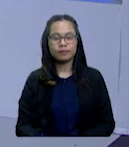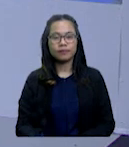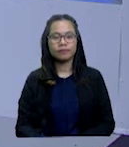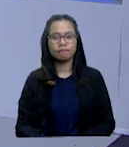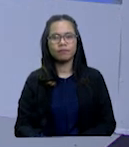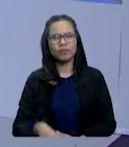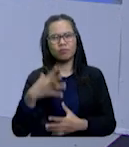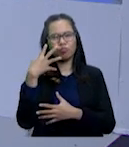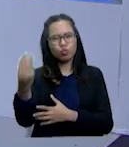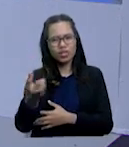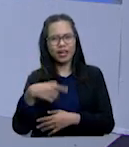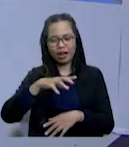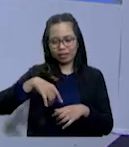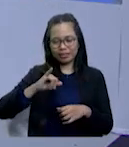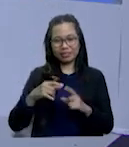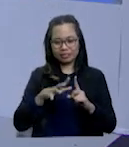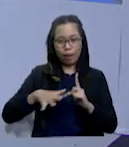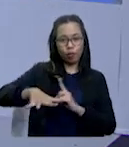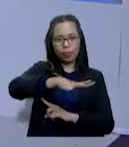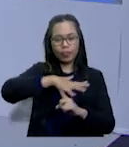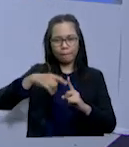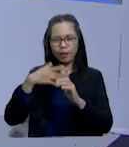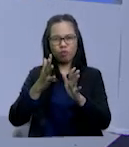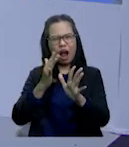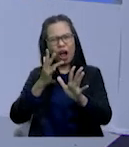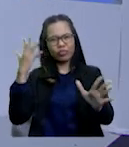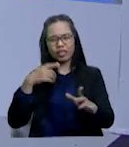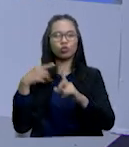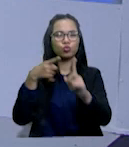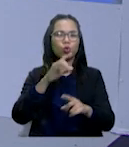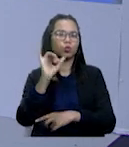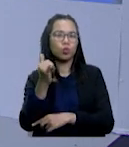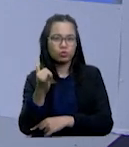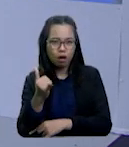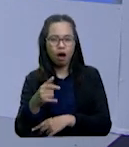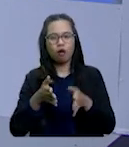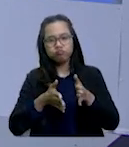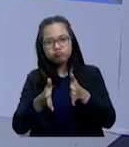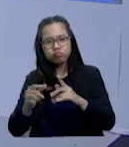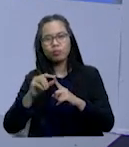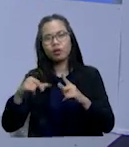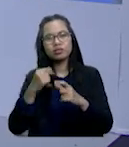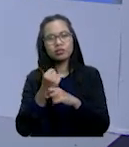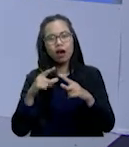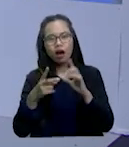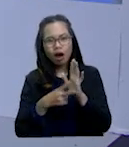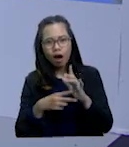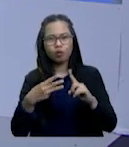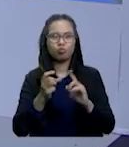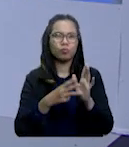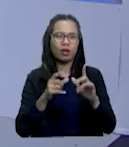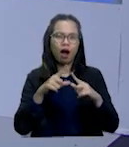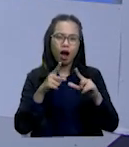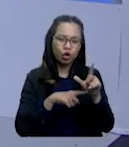Antrian panjang ribuan kendaraan pemudik dari arah Jabodetabek tujuan Purwokerto dan Yogyakarta terjadi di ruas Pejagan Prupuk Bumiayu, Kabupaten Brebes, Jawa